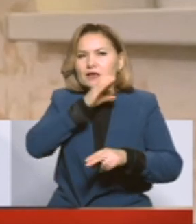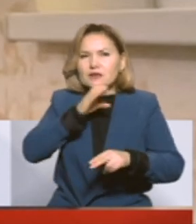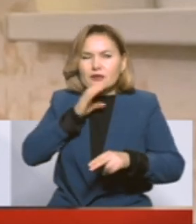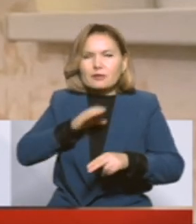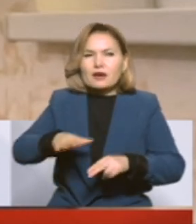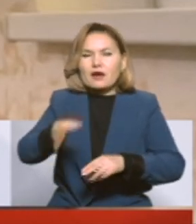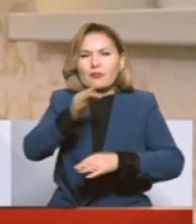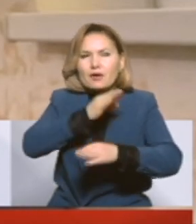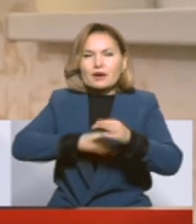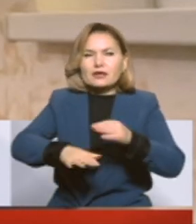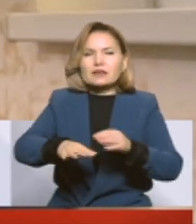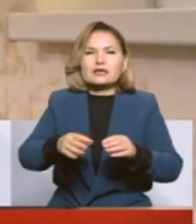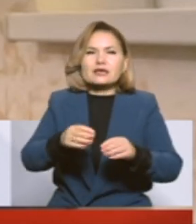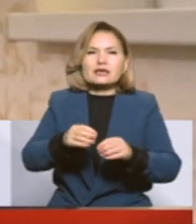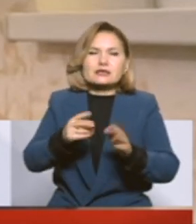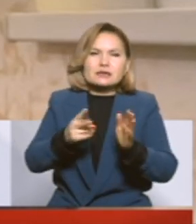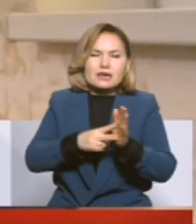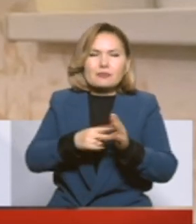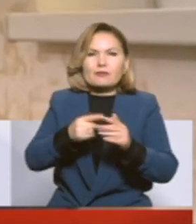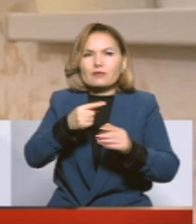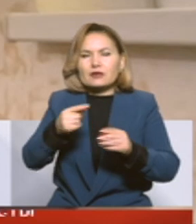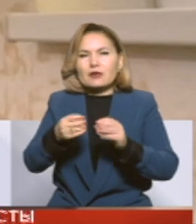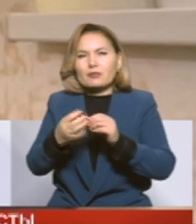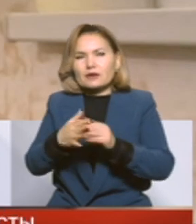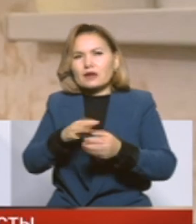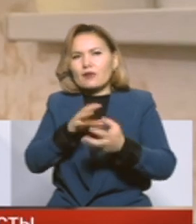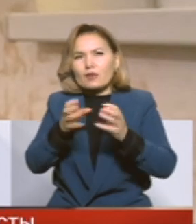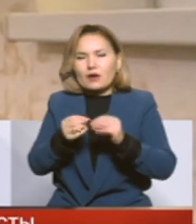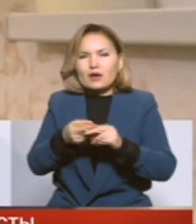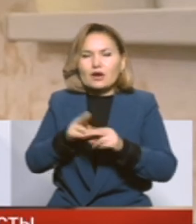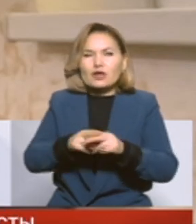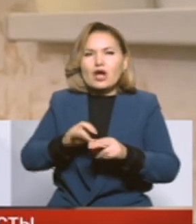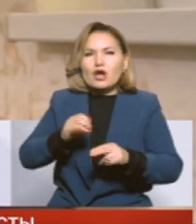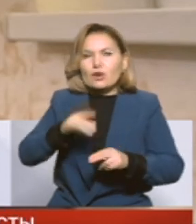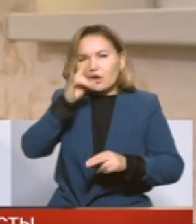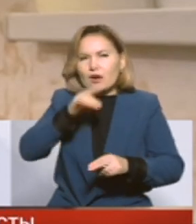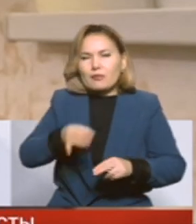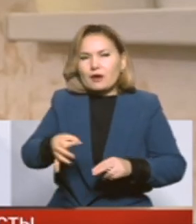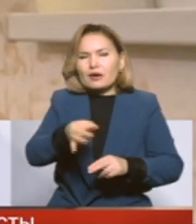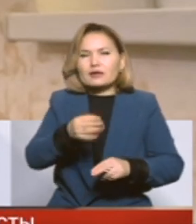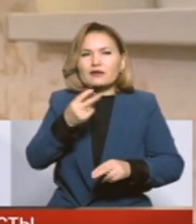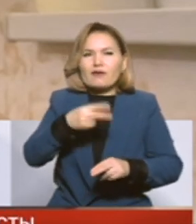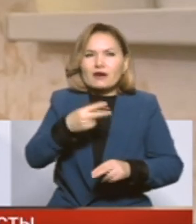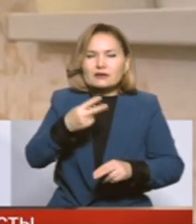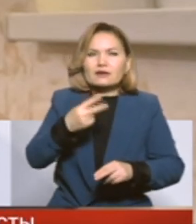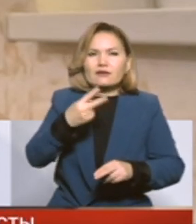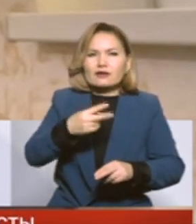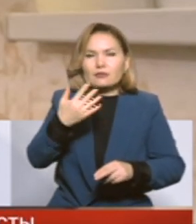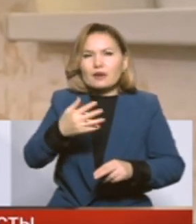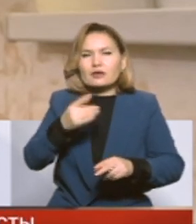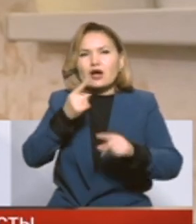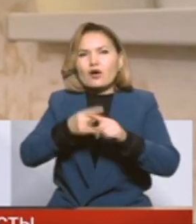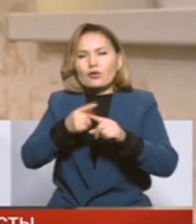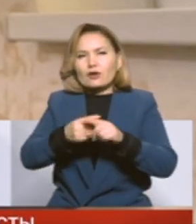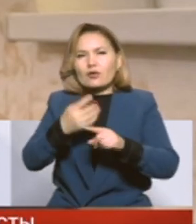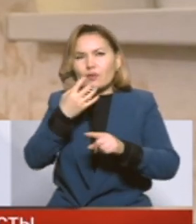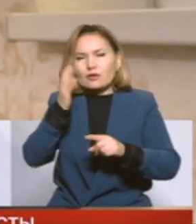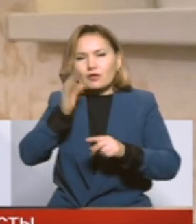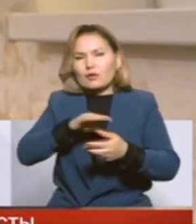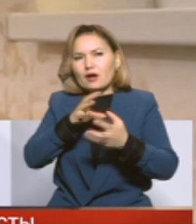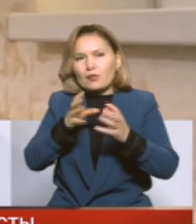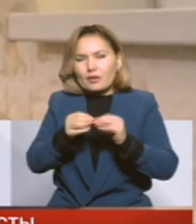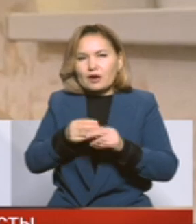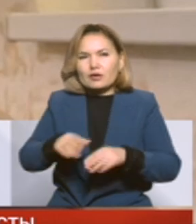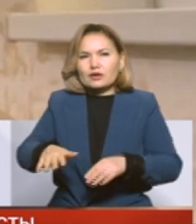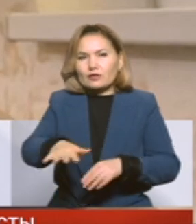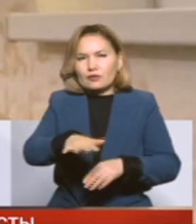севере республики 7-15, в центре 12-17, на юге страны 20-25, на юго-востоке республики 17-22